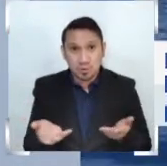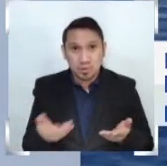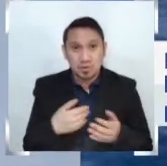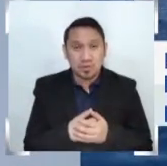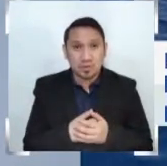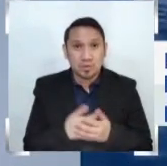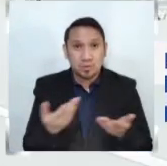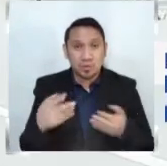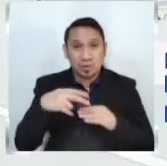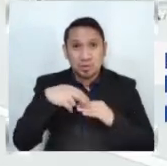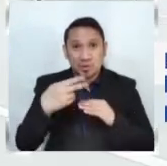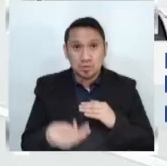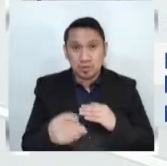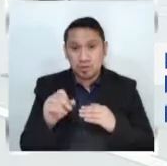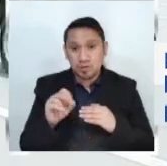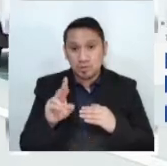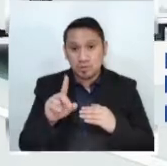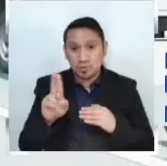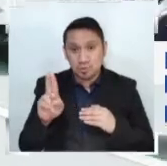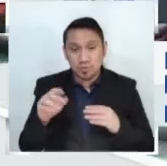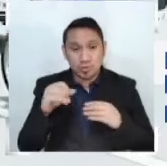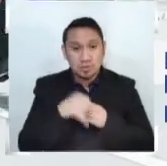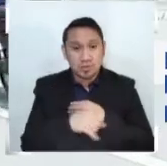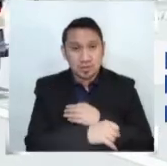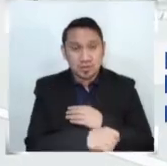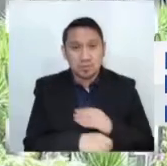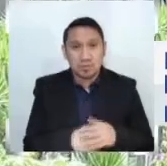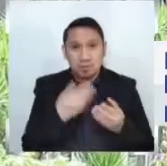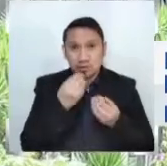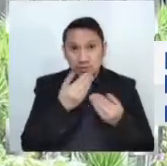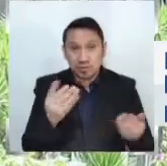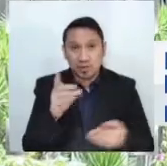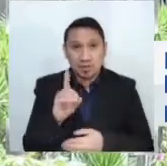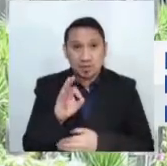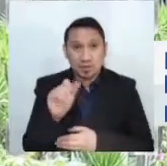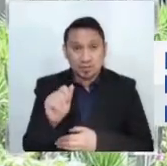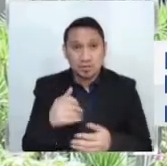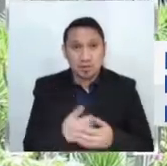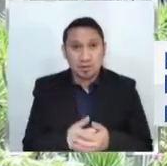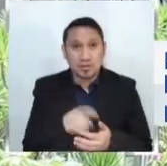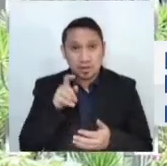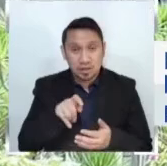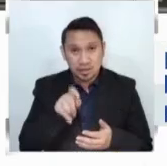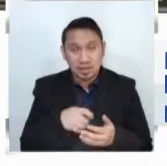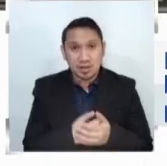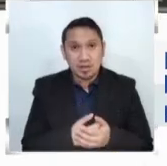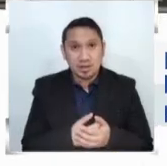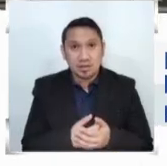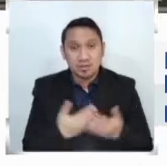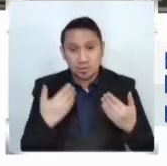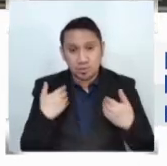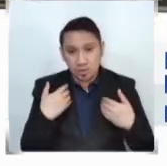nahulog sa Sulusi. Ipinanukala na ng PhilSA sa Department of Foreign Affairs na ratipikahan ang 2 space treaty na